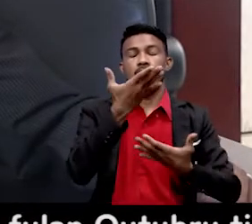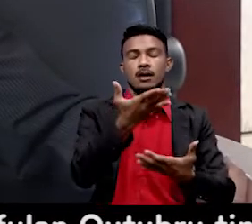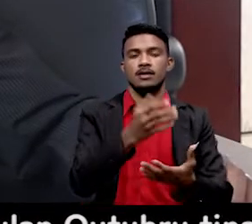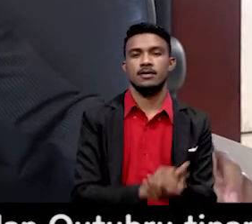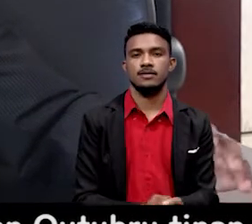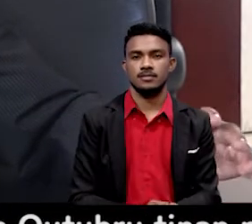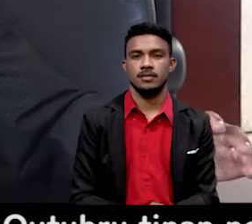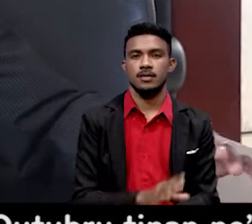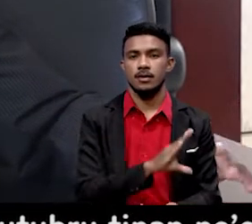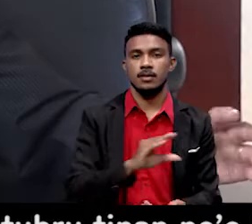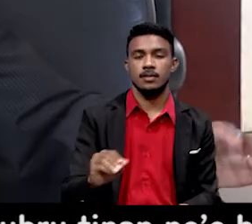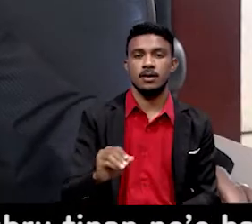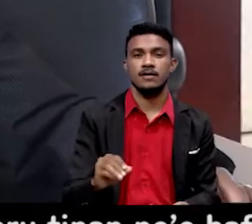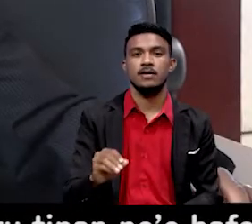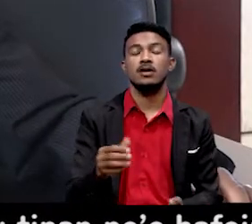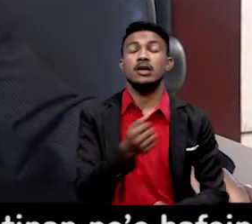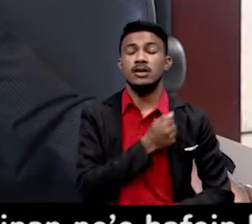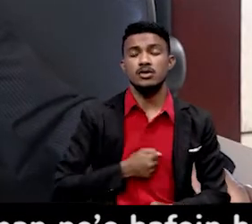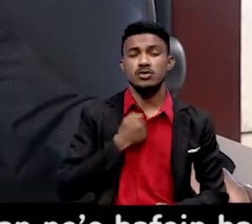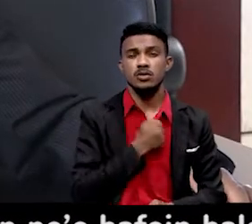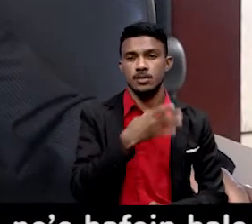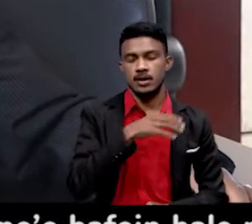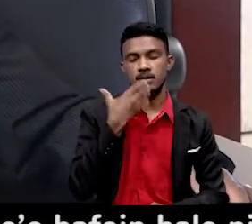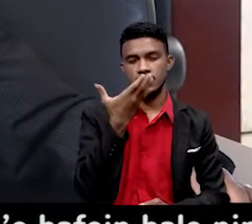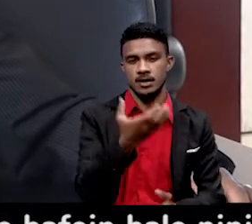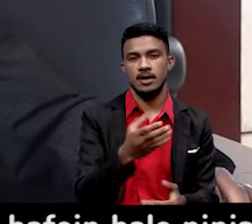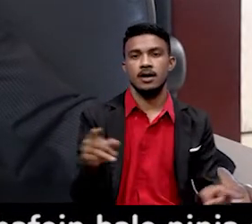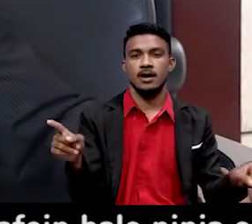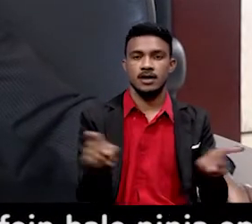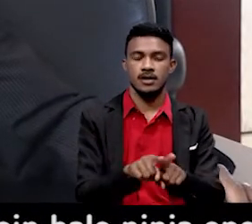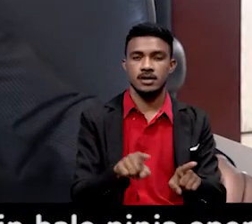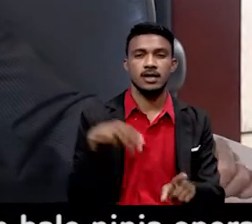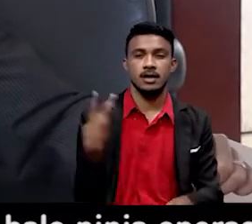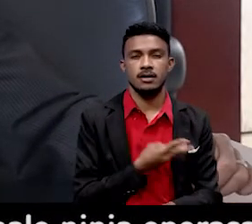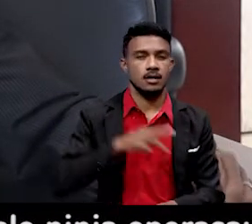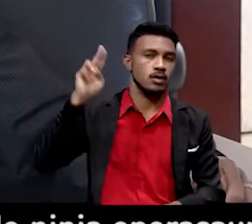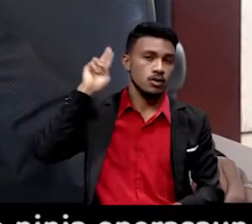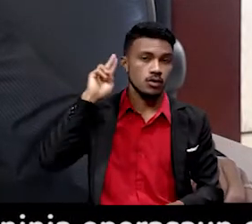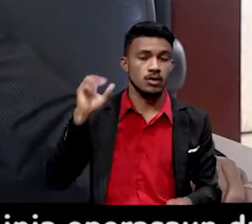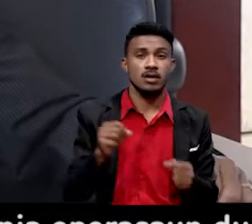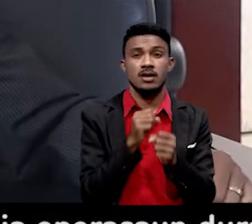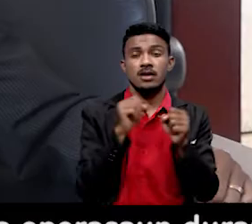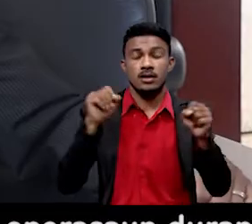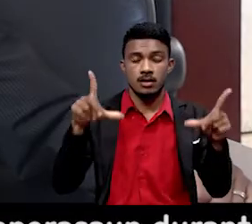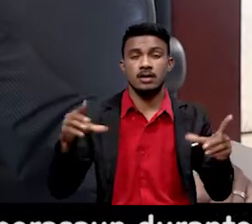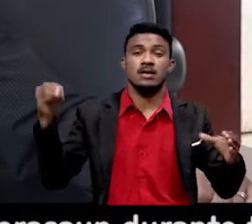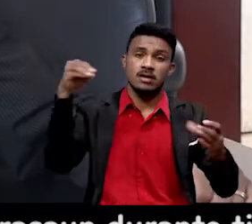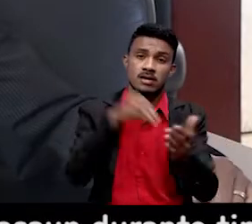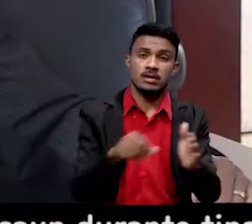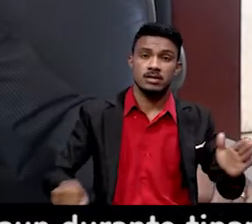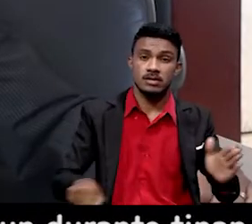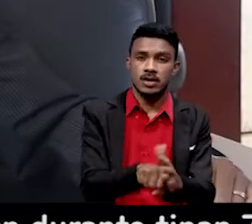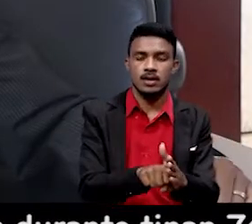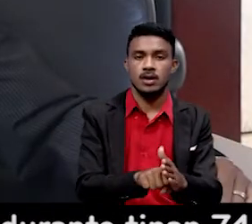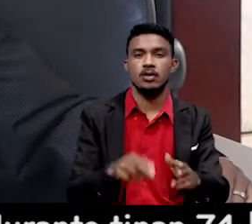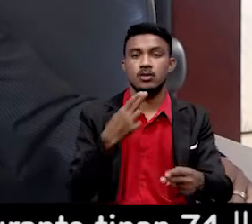balu su maaf hakila han sabe cinti han sterona den sir tau tudik tama baga han kolega sir hakila